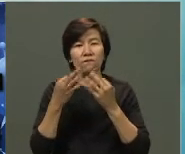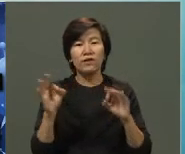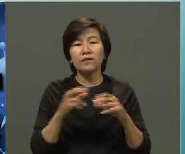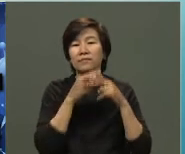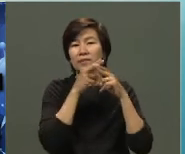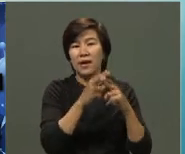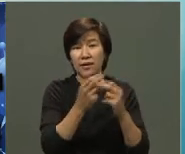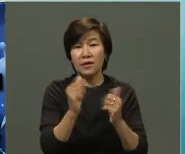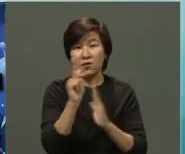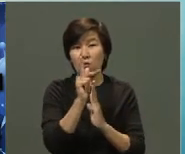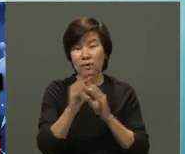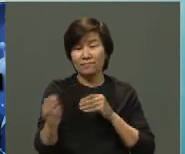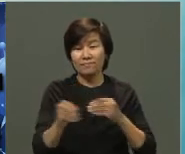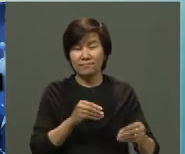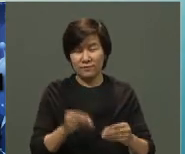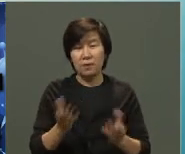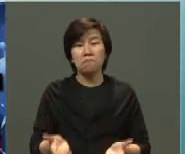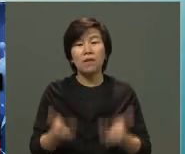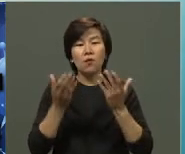ก็แล้วแต่ท่านเลยอันนี้ก็ไม่มีช่วงเวลาของการกำกับและนะครับเพราะว่าเราผ่อนคลายให้2